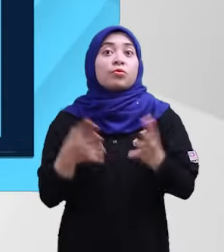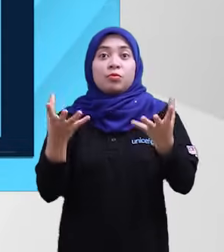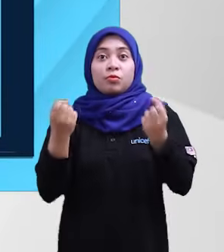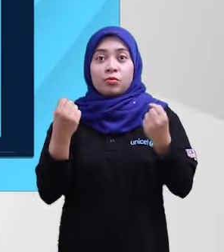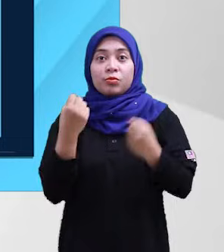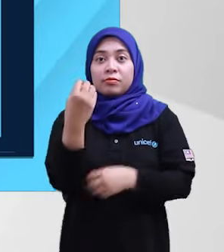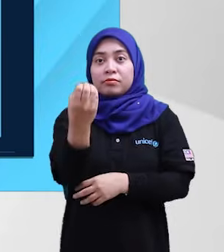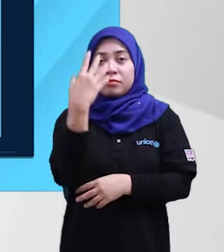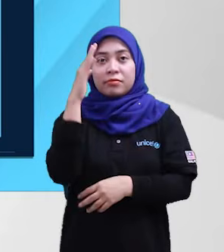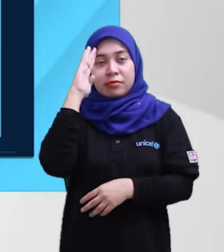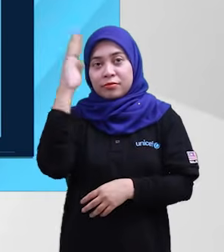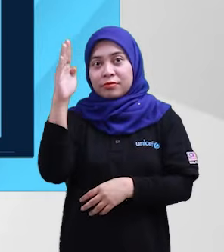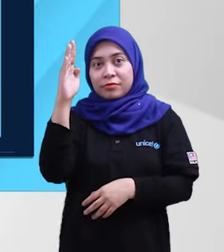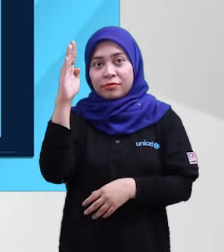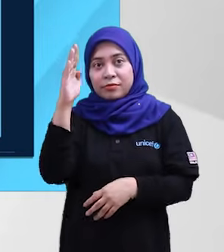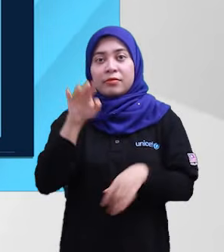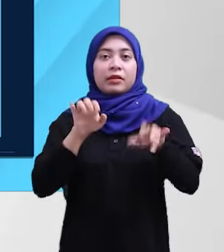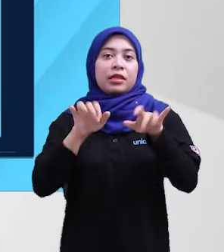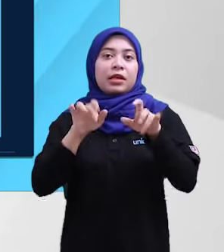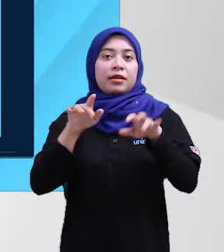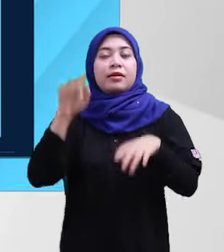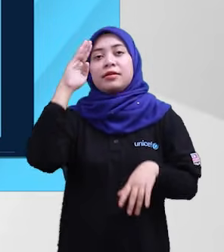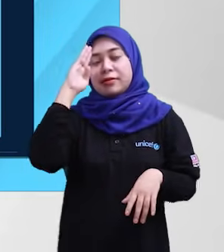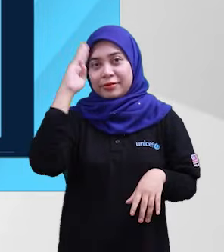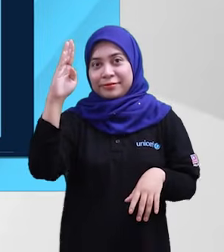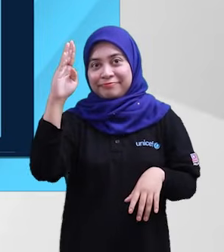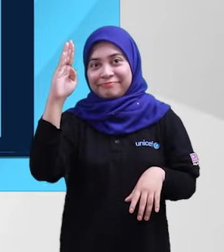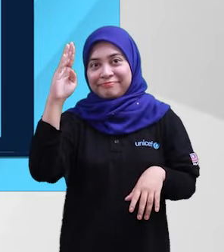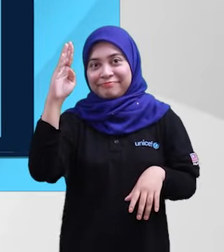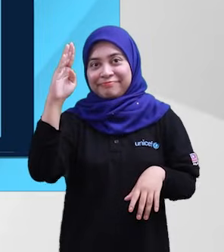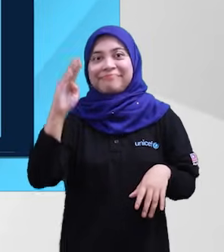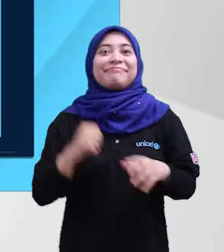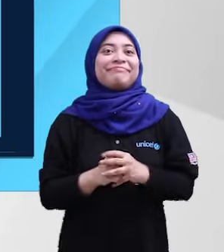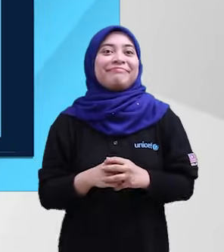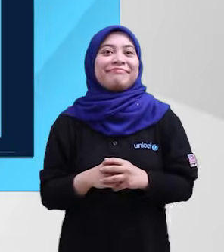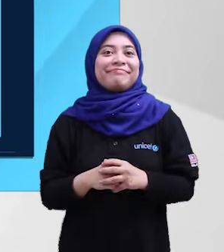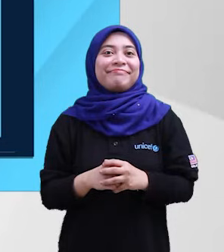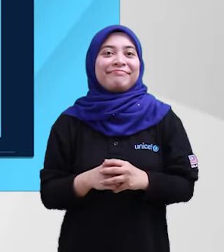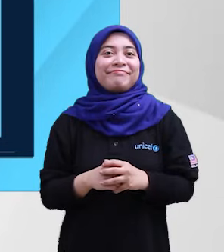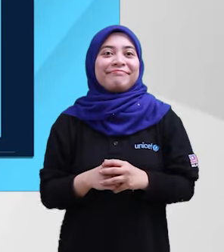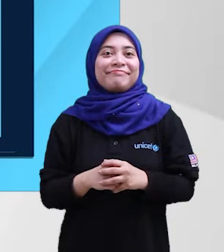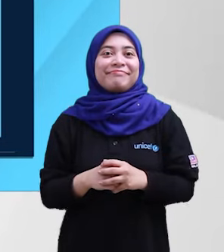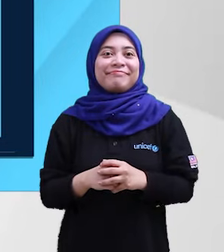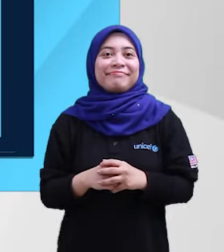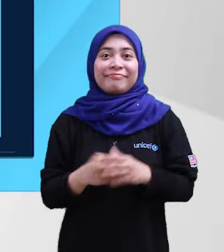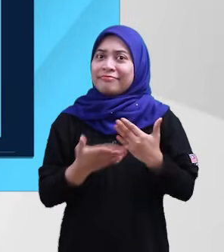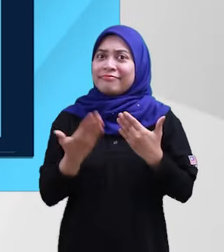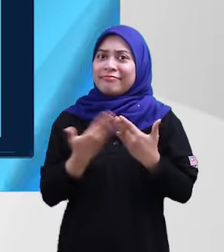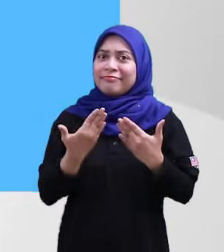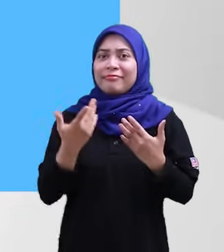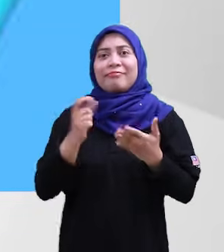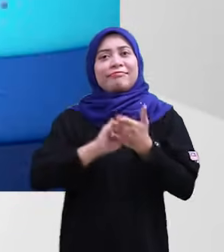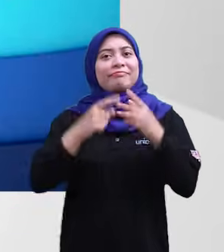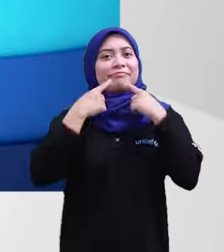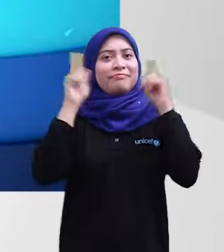jika kita mahu memaparkan hello, kita hanya perlu menaip print hello. Ha,